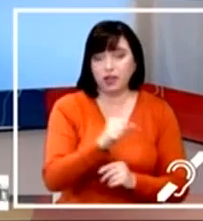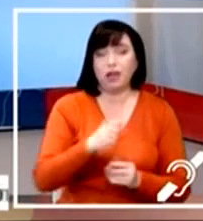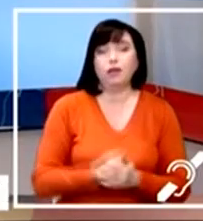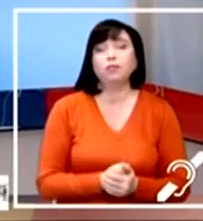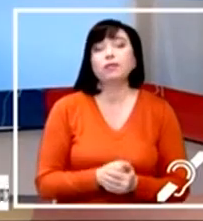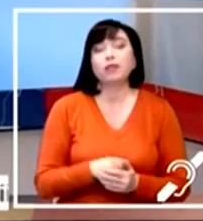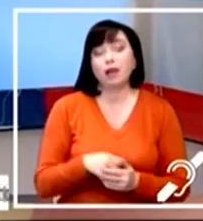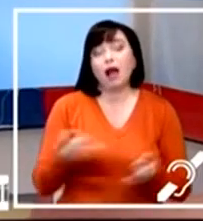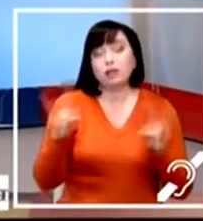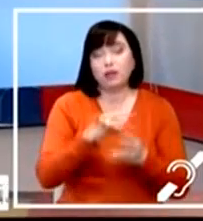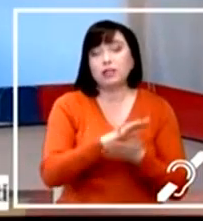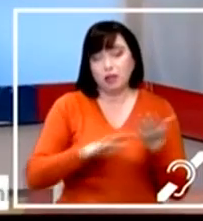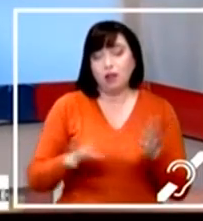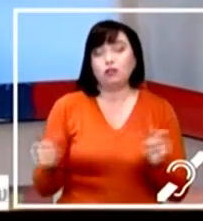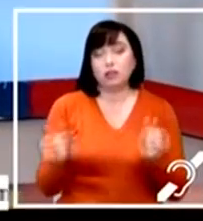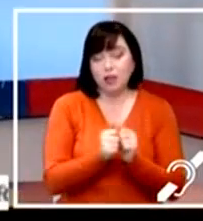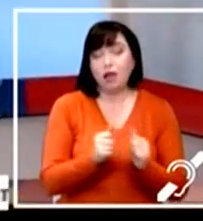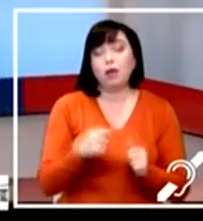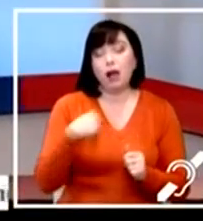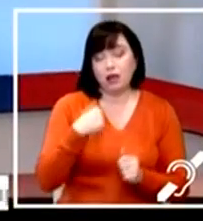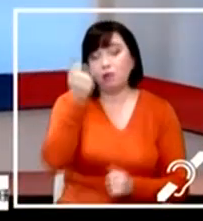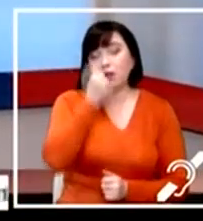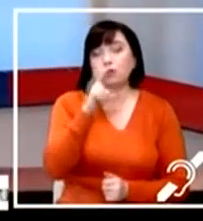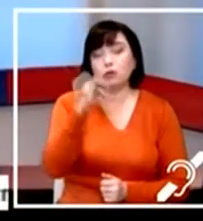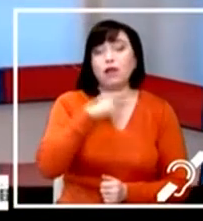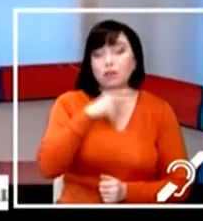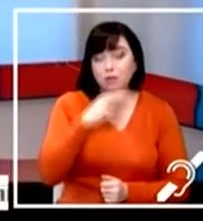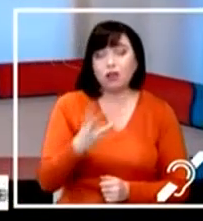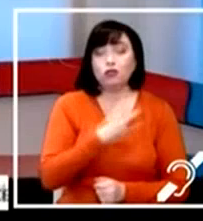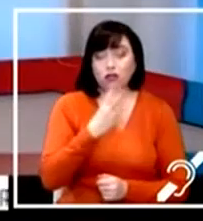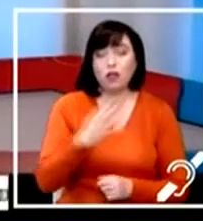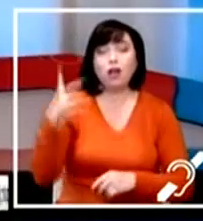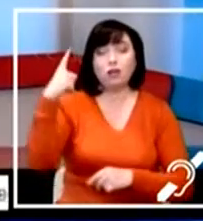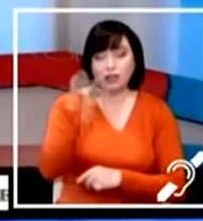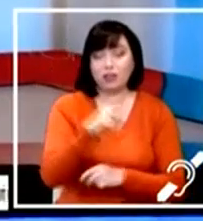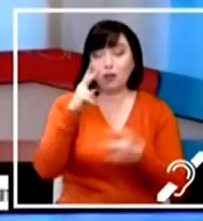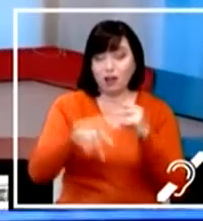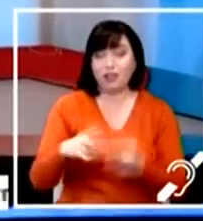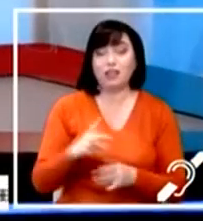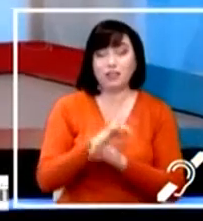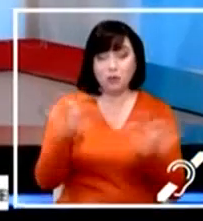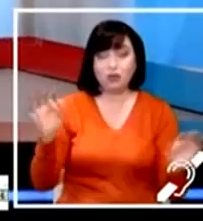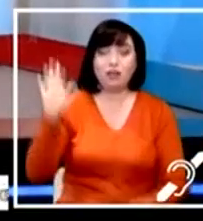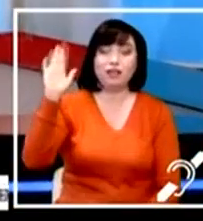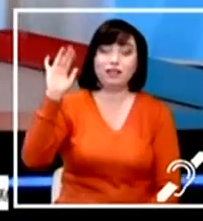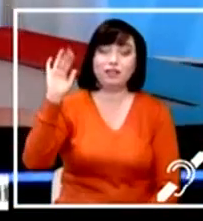Natalia Chicu. Rămâneți cu TVR Moldova, eu sunt Svetlana Gore și vă doresc un sfârșit de săptămână liniștit. La revedere!